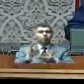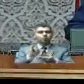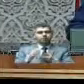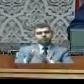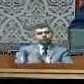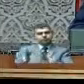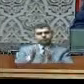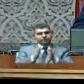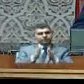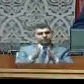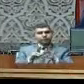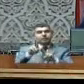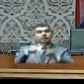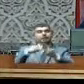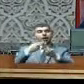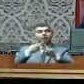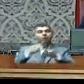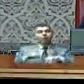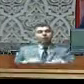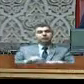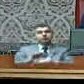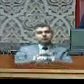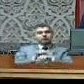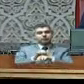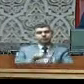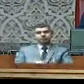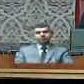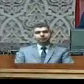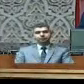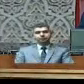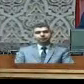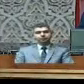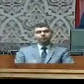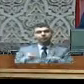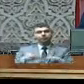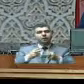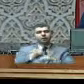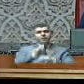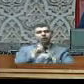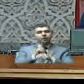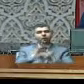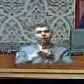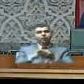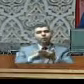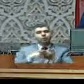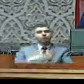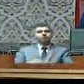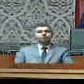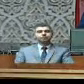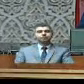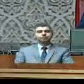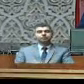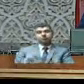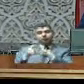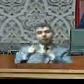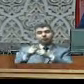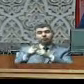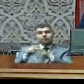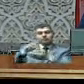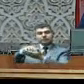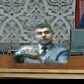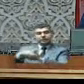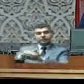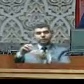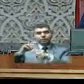أن الكلمة لسيد وزير الداخلية للإجابة على الأسئلة المتعلقة بفك العزلة عن المناطق المتضررة